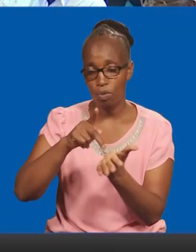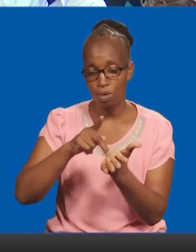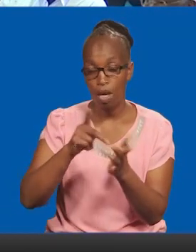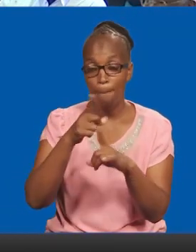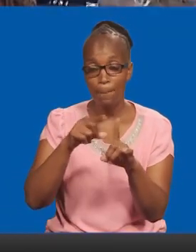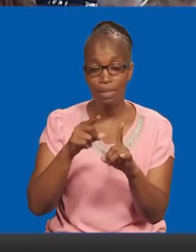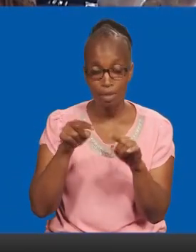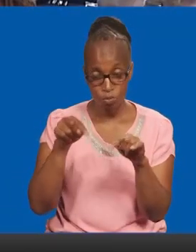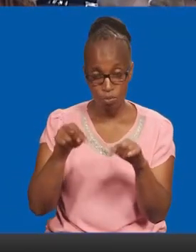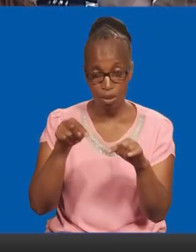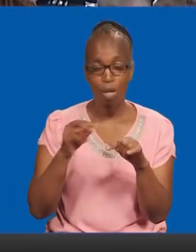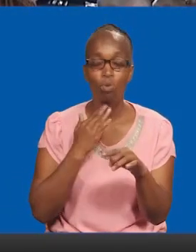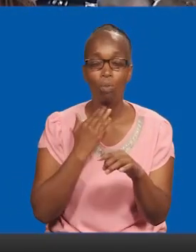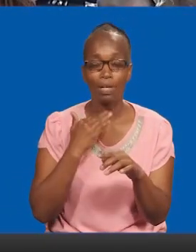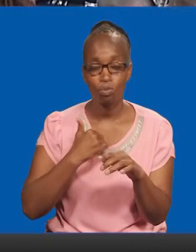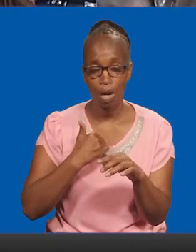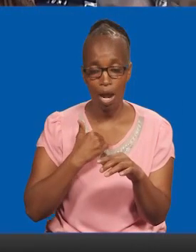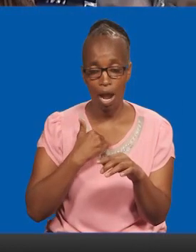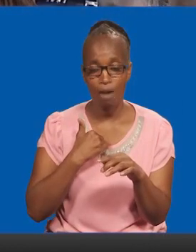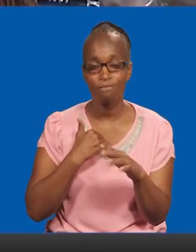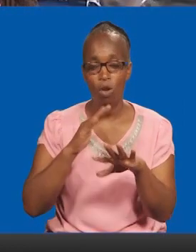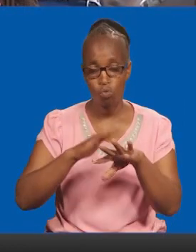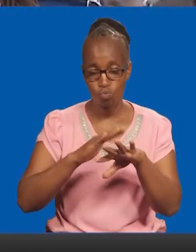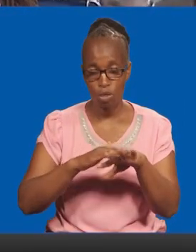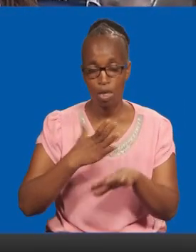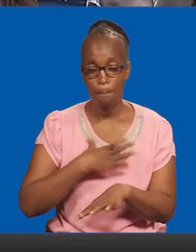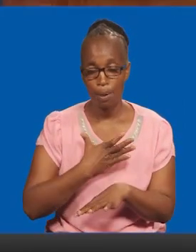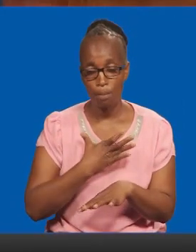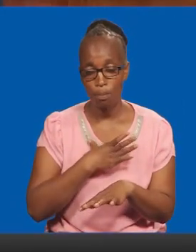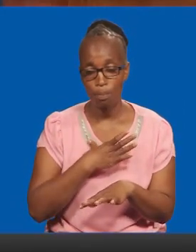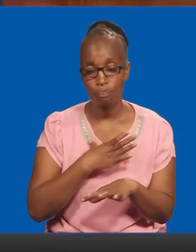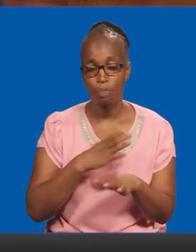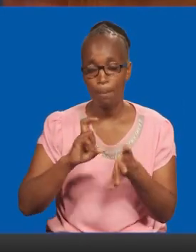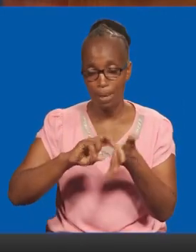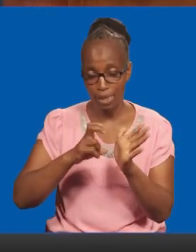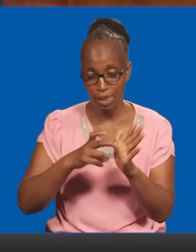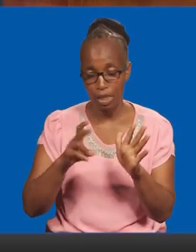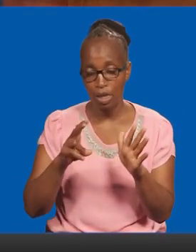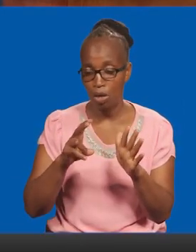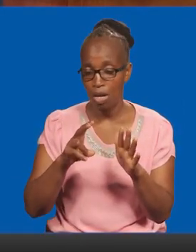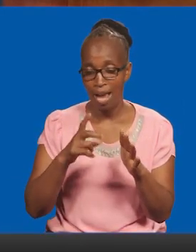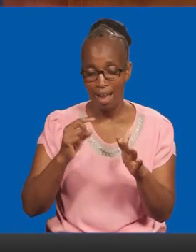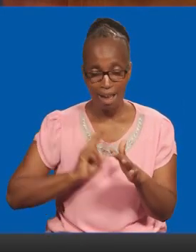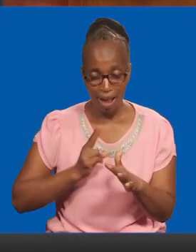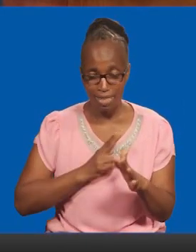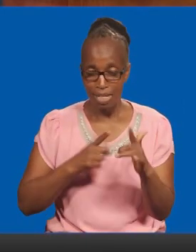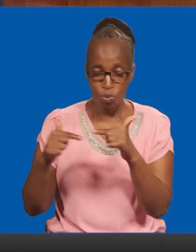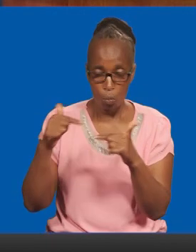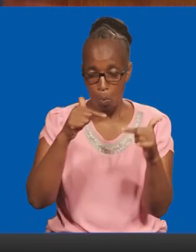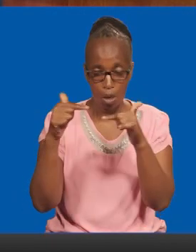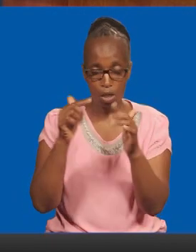lead productive people. Mimi na rais wetu tuko hapo. Kwa hivyo hiyo video itaendelea, na sisi hatuna vita na mtu